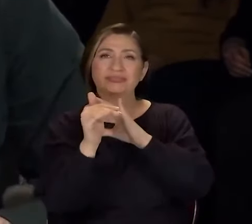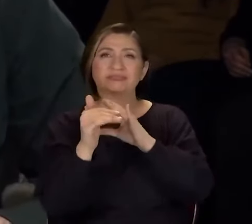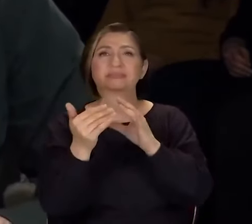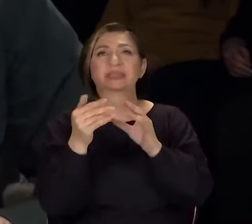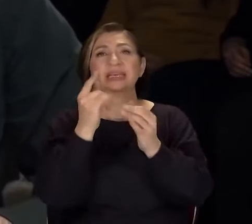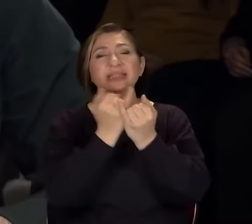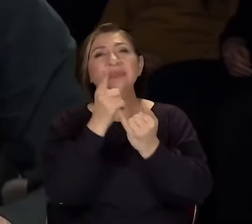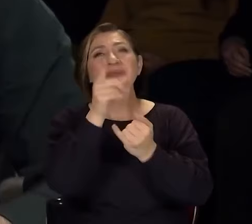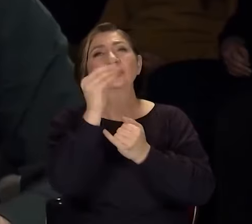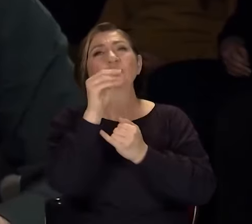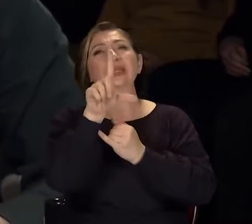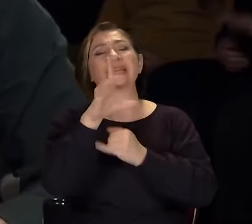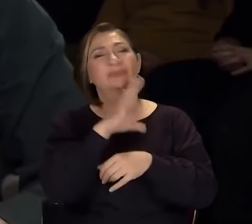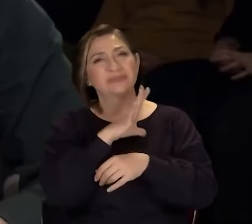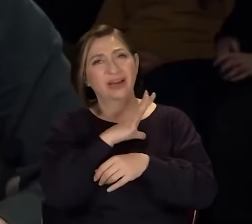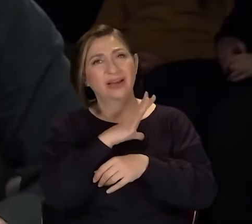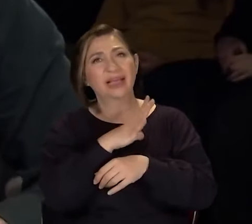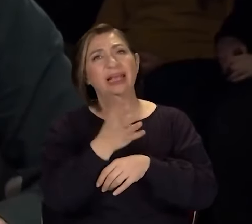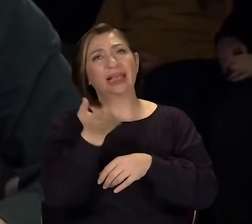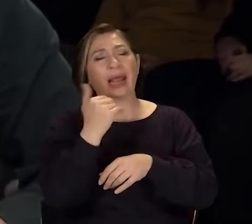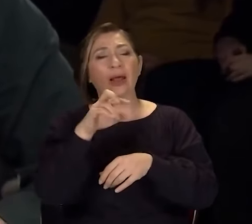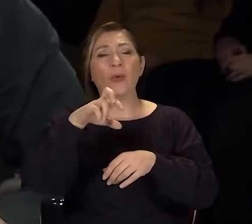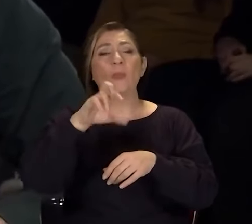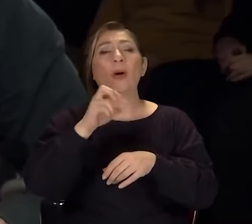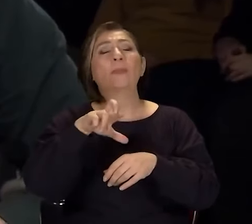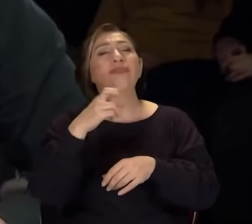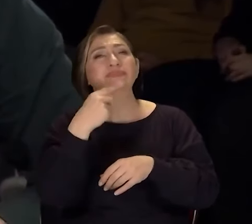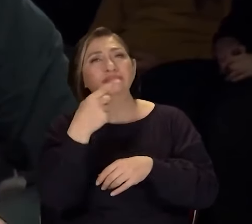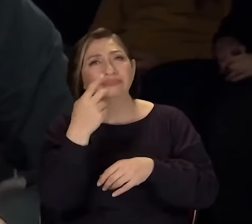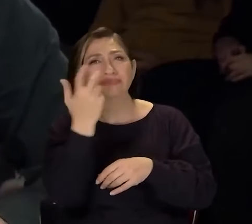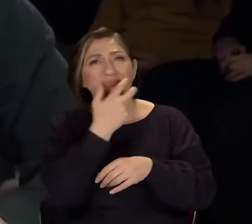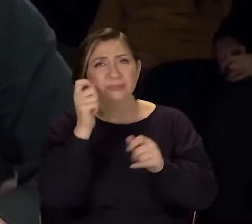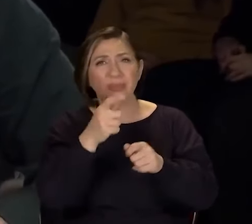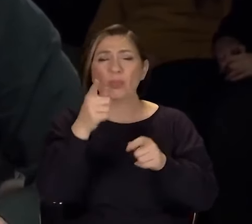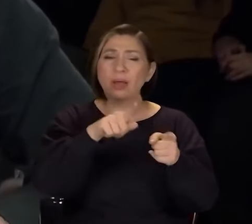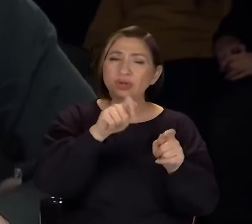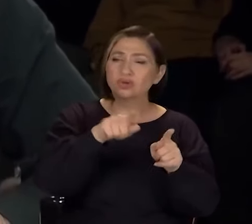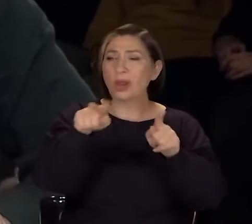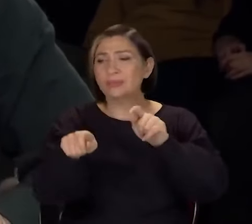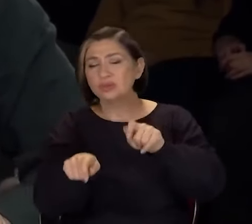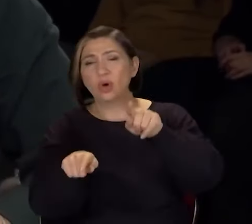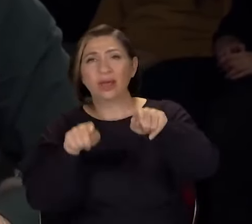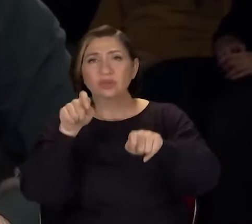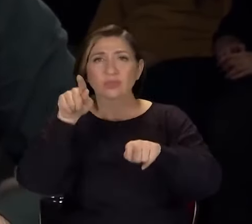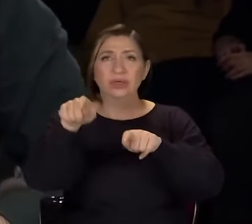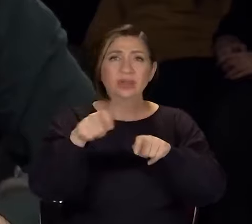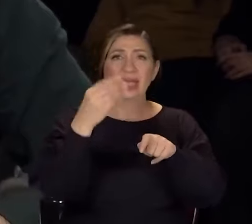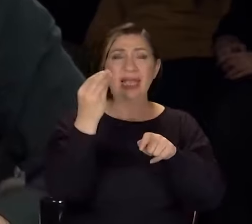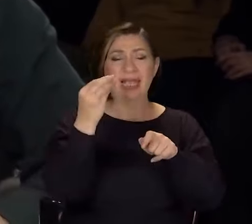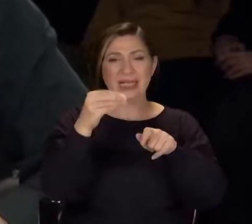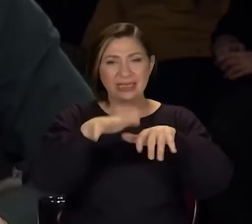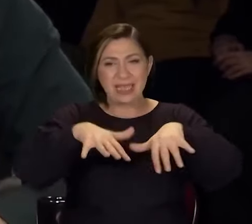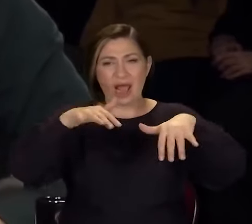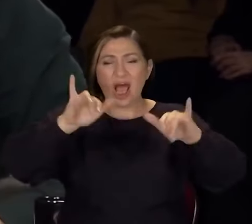kardeşim senin gibi bir çocuğa ihtiyacımız var, şöyle pop söyleyecek, bilmem ne yapacaksın, işte iyi